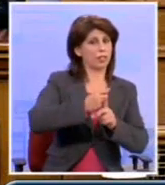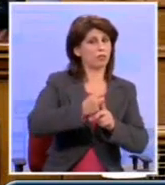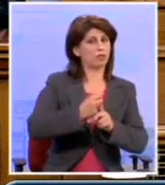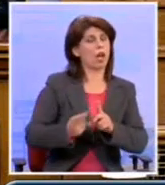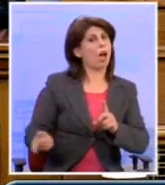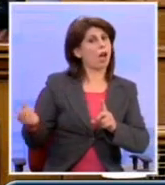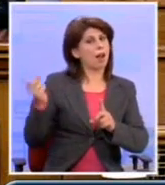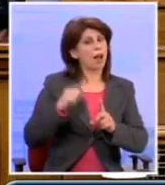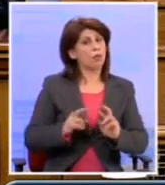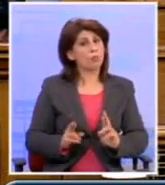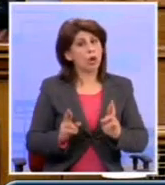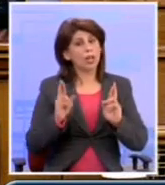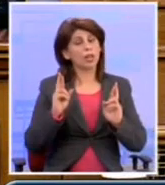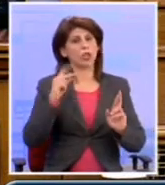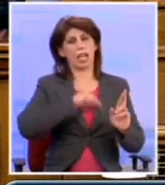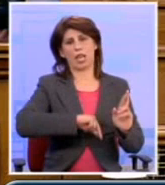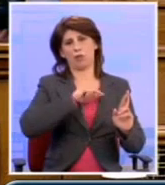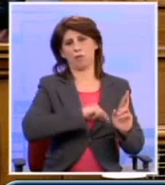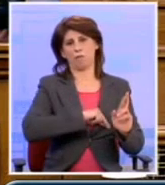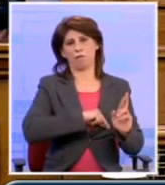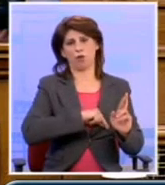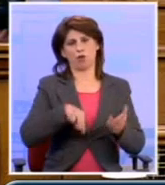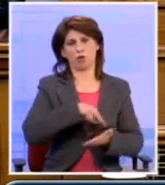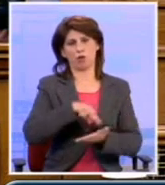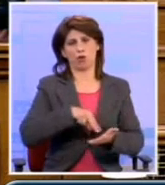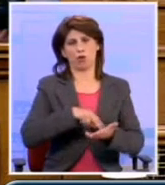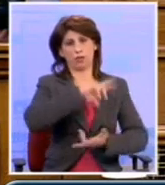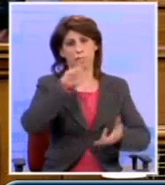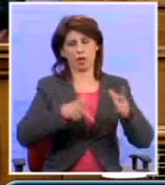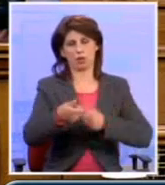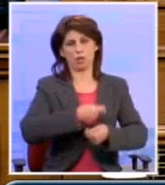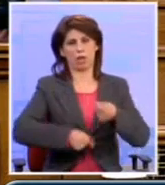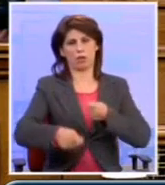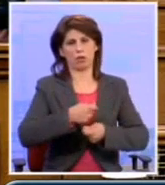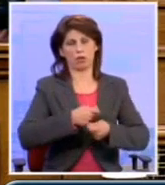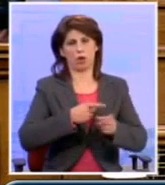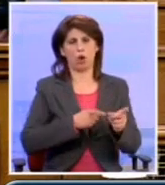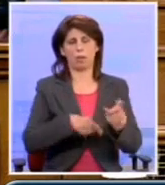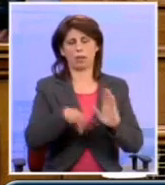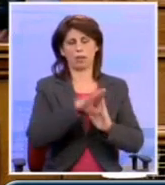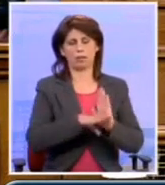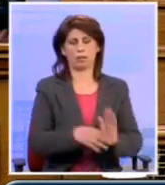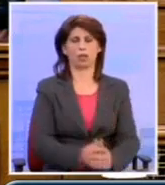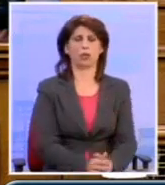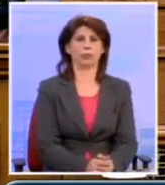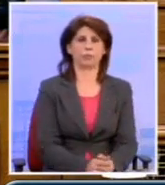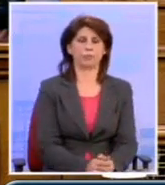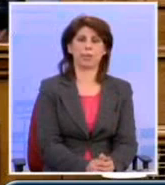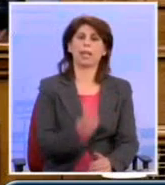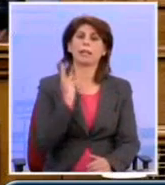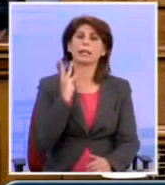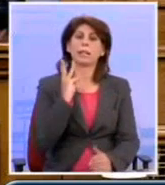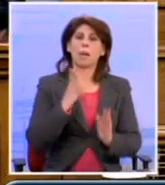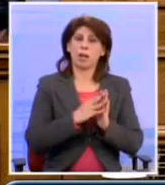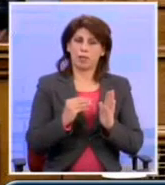πιο ενεργό και κερδοφόρο ρόλο στην παγκόσμια αγορά των οπλικών συστημάτων. Τρία